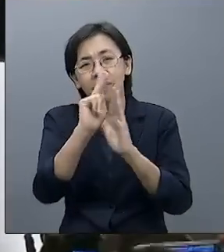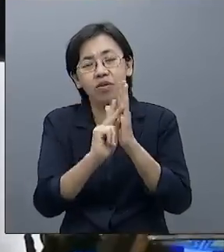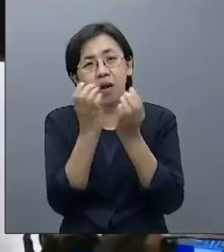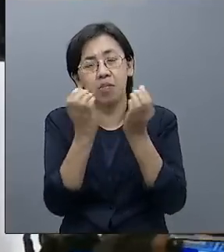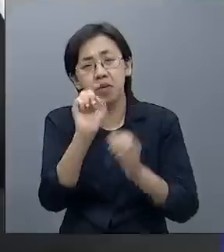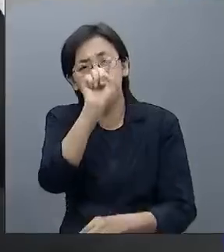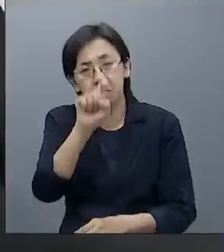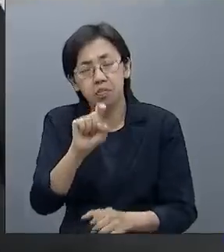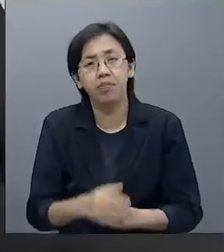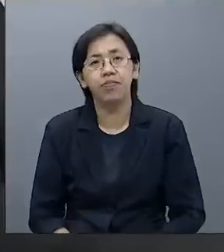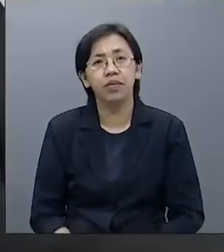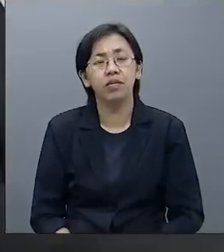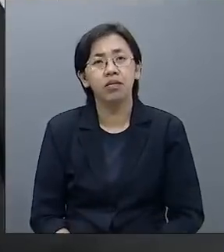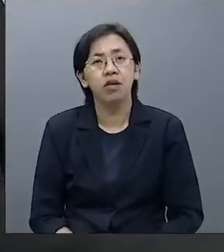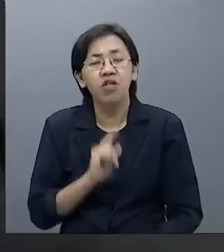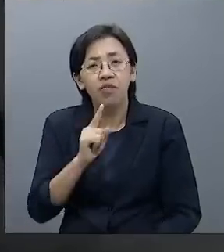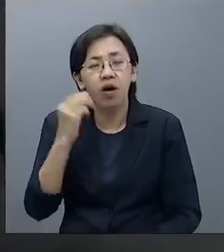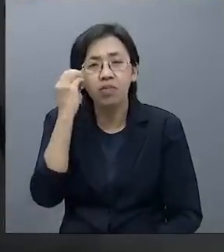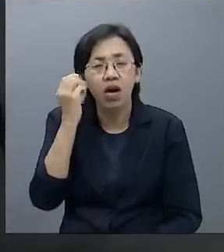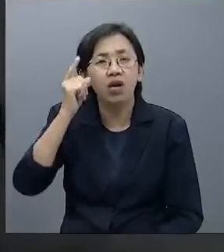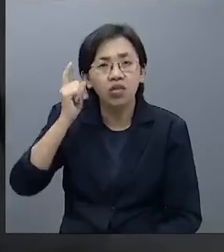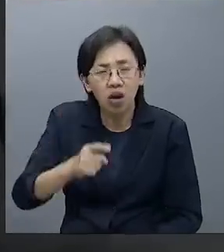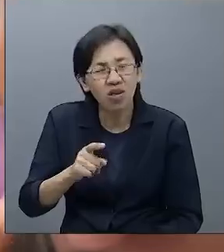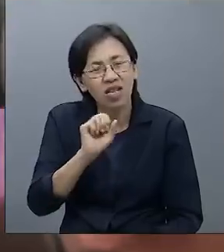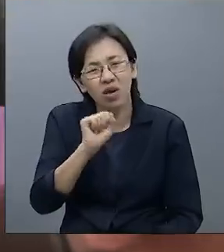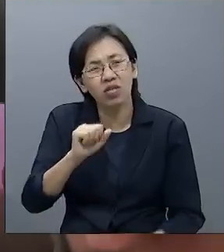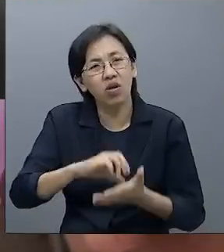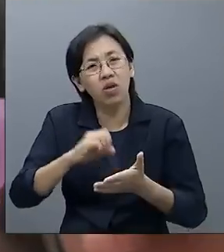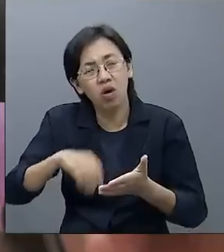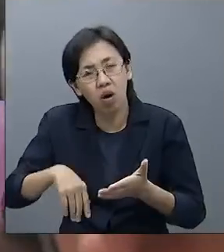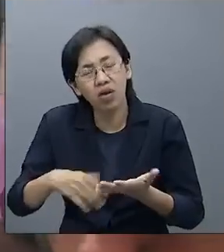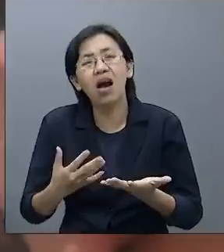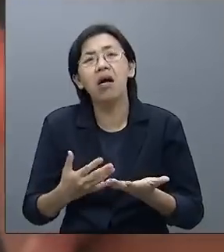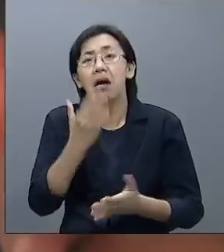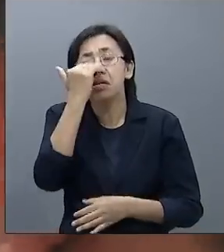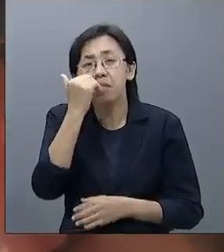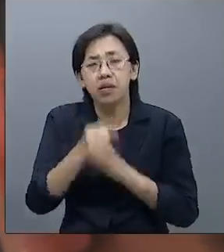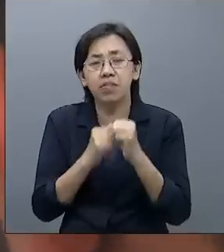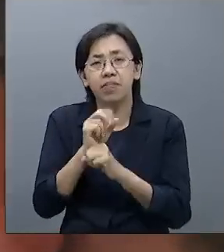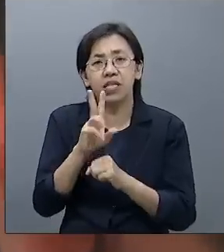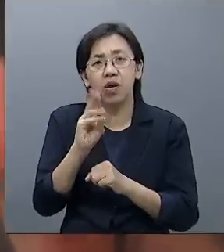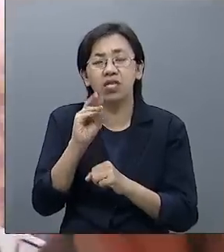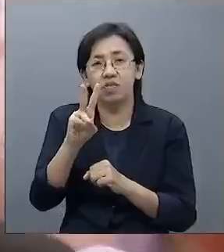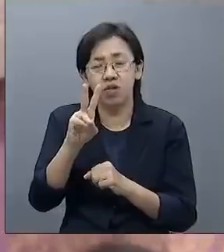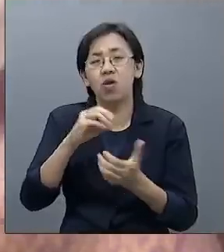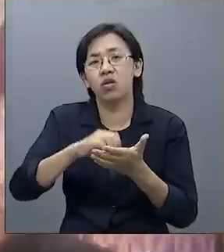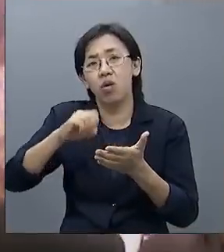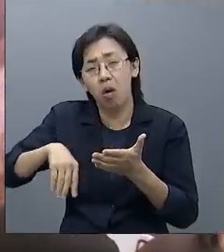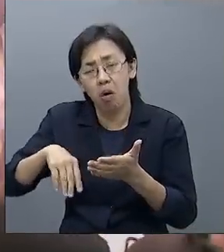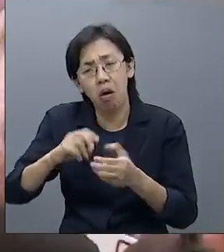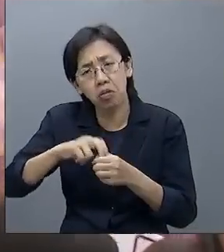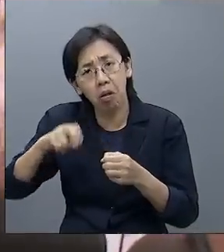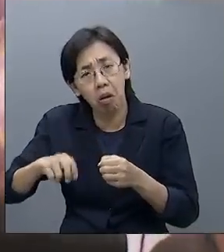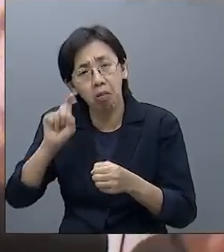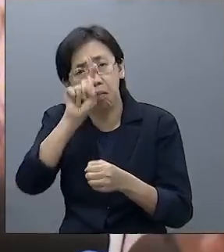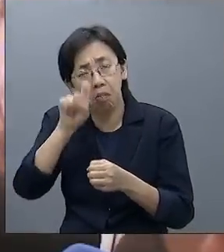ไม่รวมถึงร้องว่านายพิธาต้องพ้นจากสมาชิกภาพส.ส.เมื่อปี2562หรือไม่ด้วยนี่แหละ